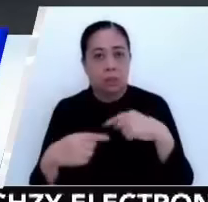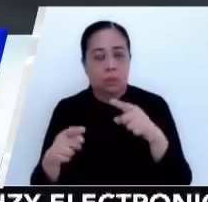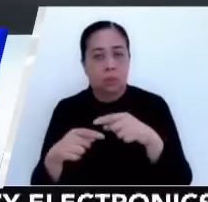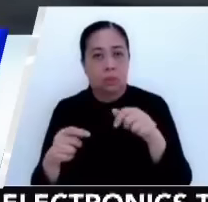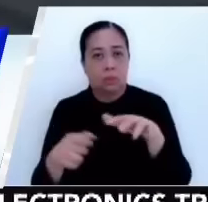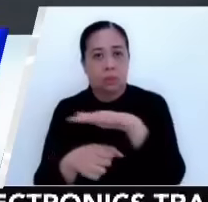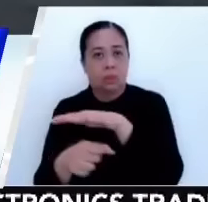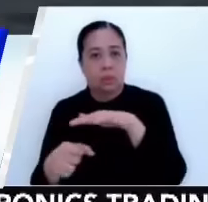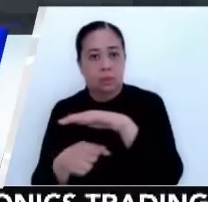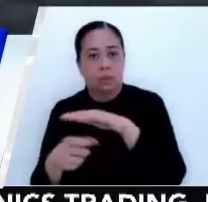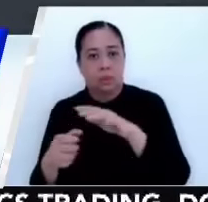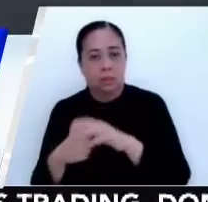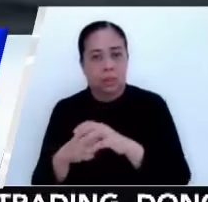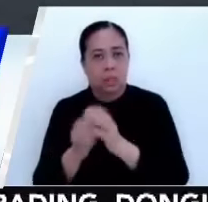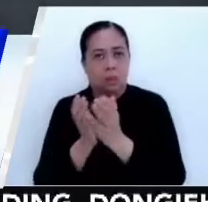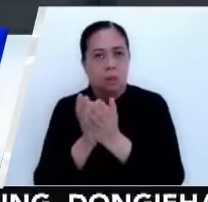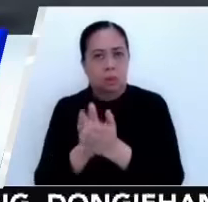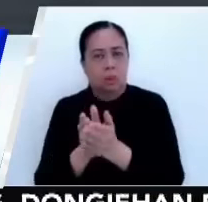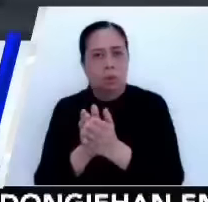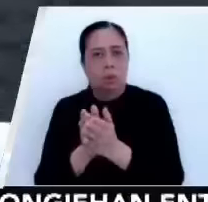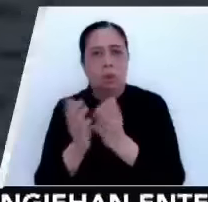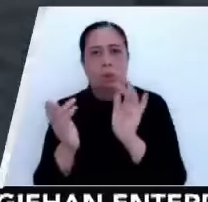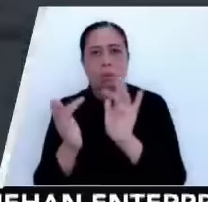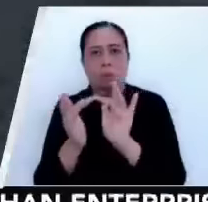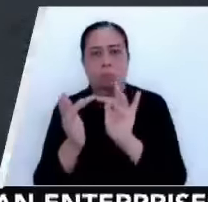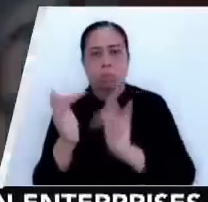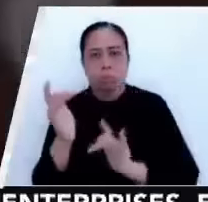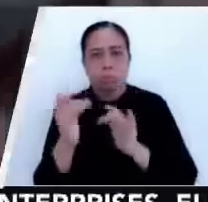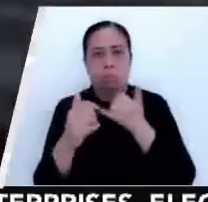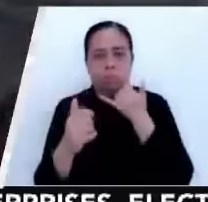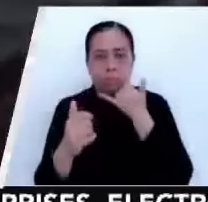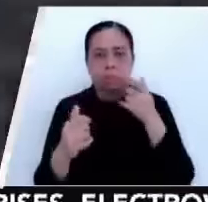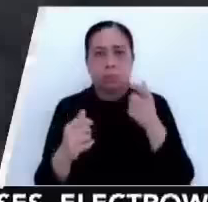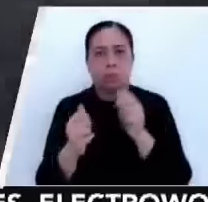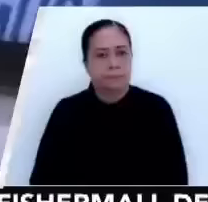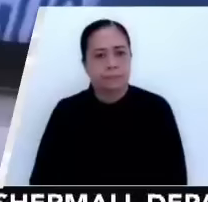bangka ay naputol ang komunikasyon sa mga tripulante.